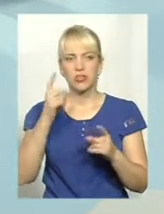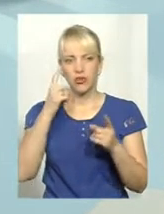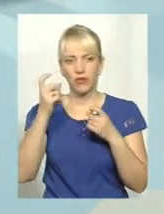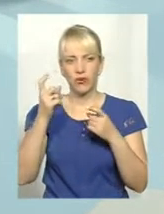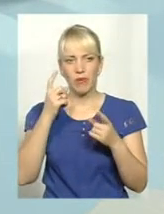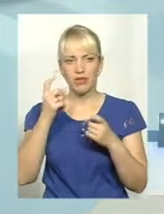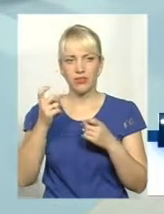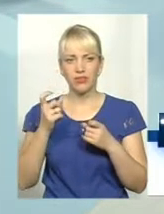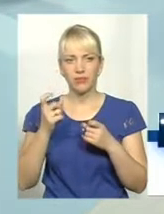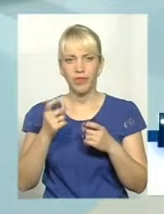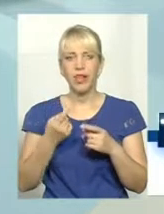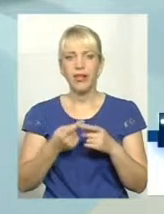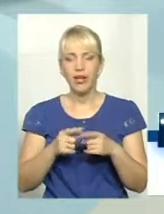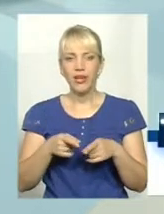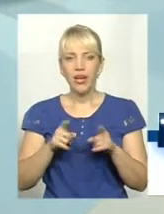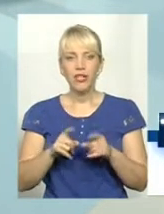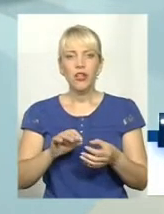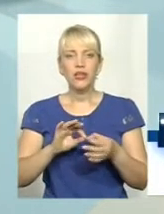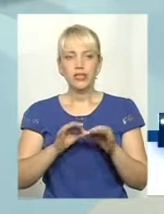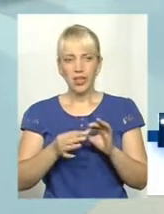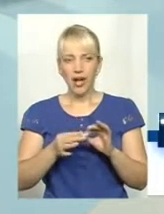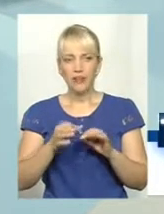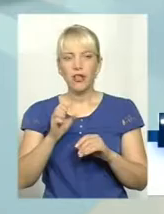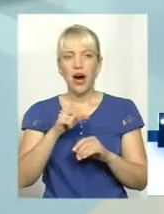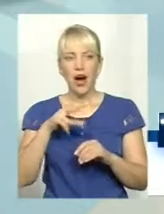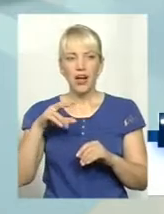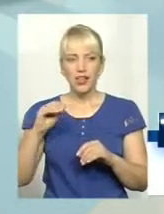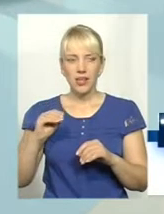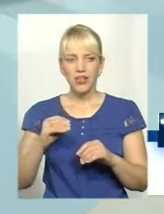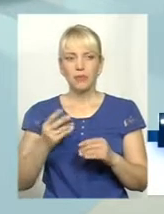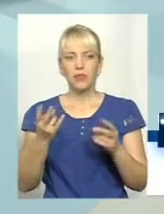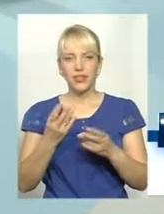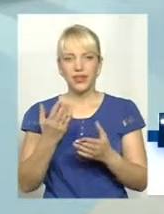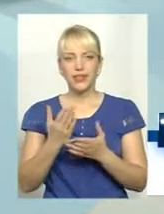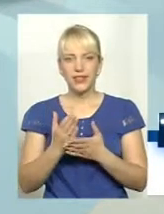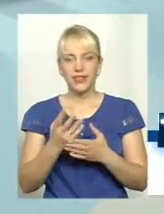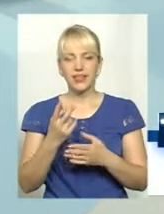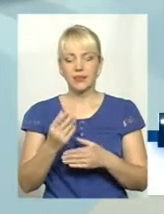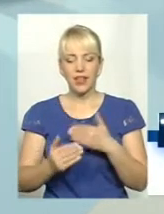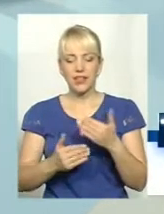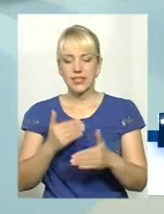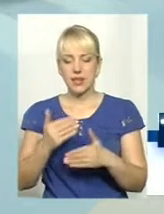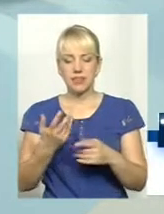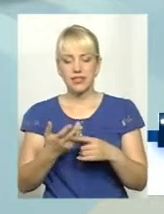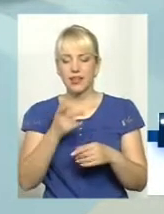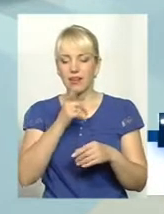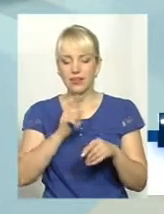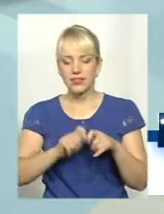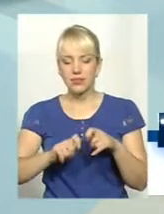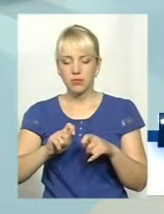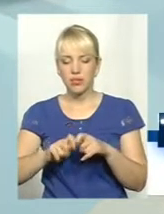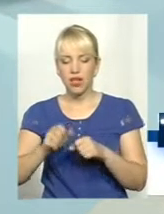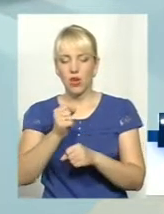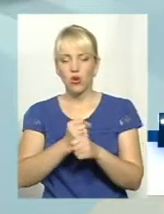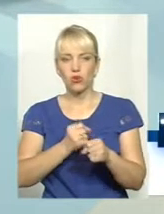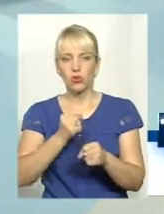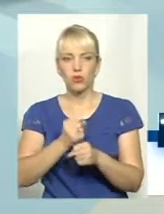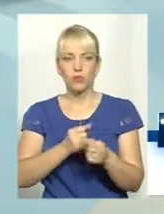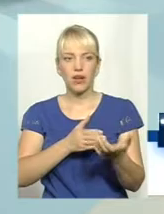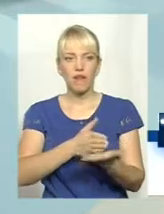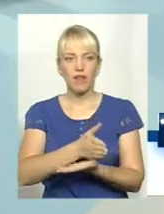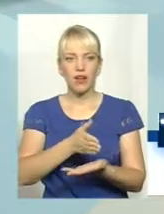потрібно забувати. І, до речі, напевно, що мало хто з них зможе проголосувати в інтернеті, якось потрібно обговорити цей варіант